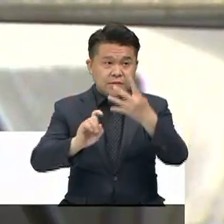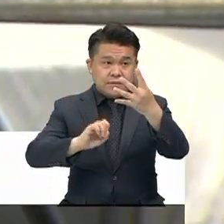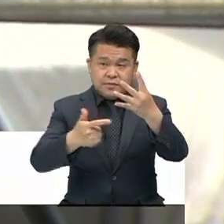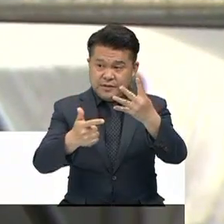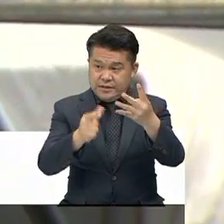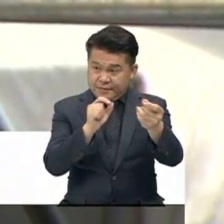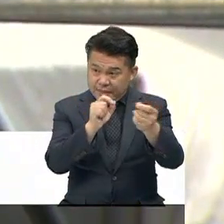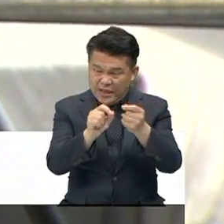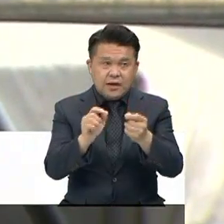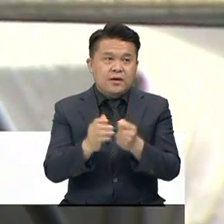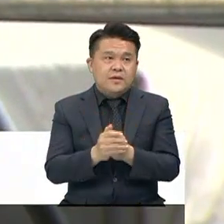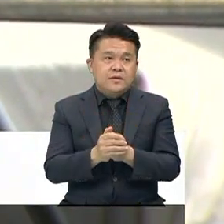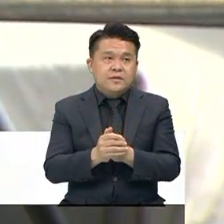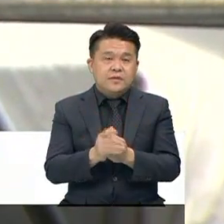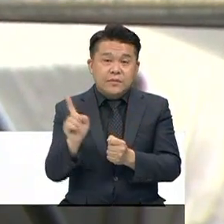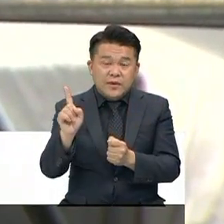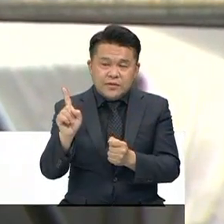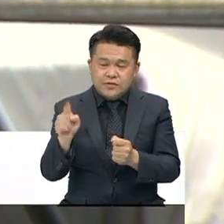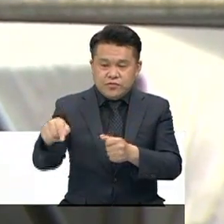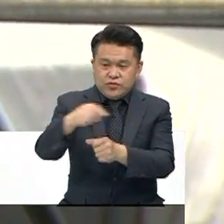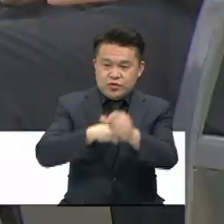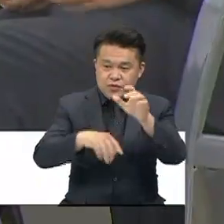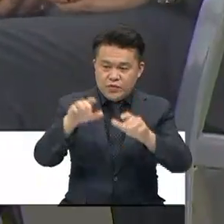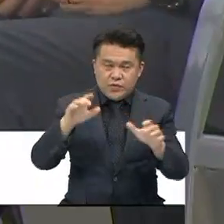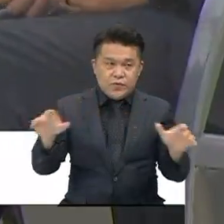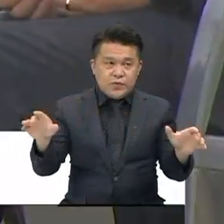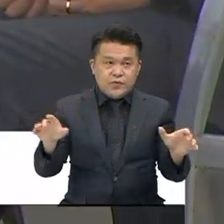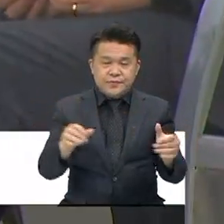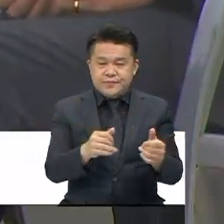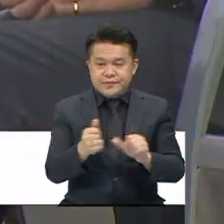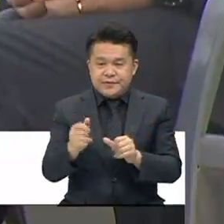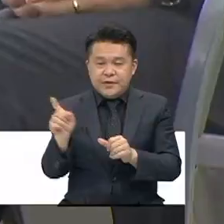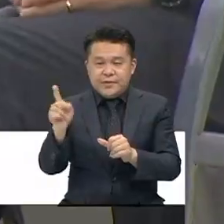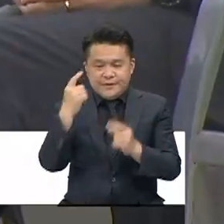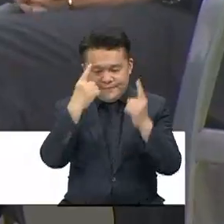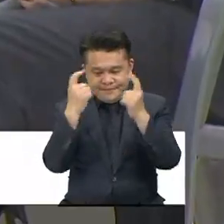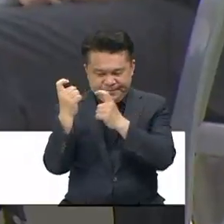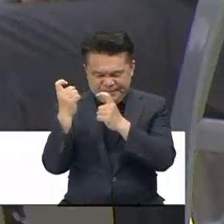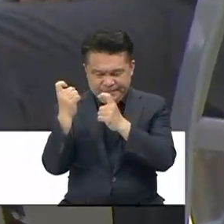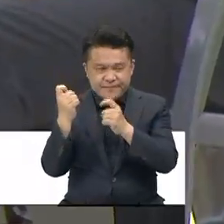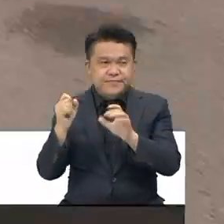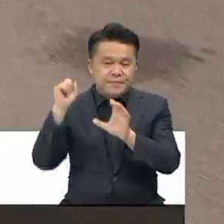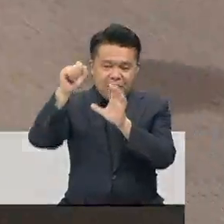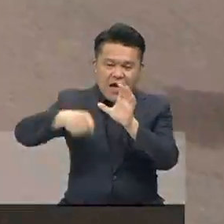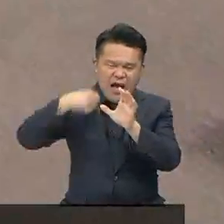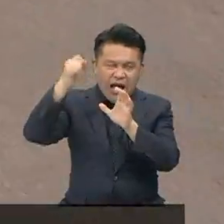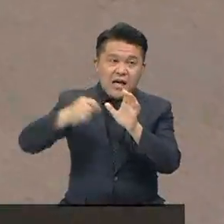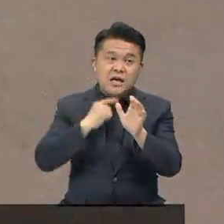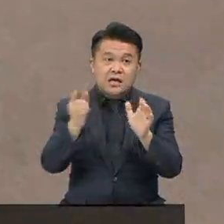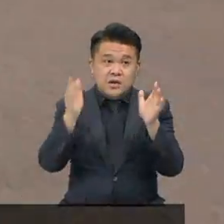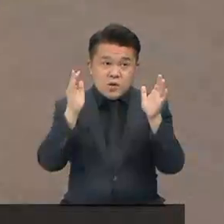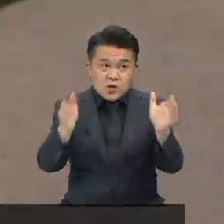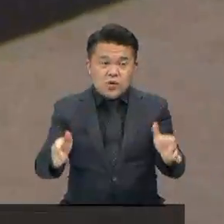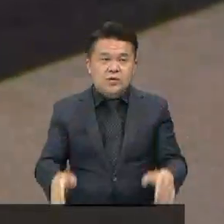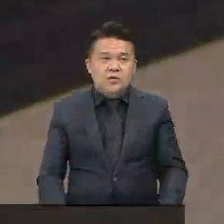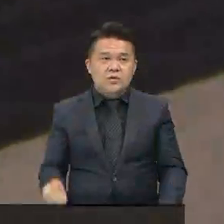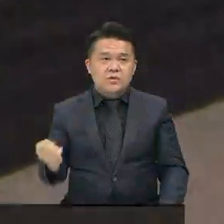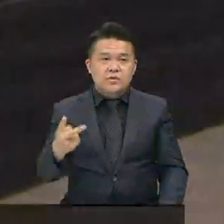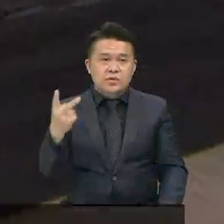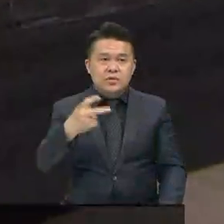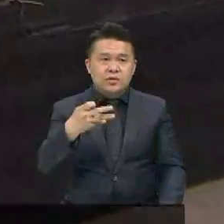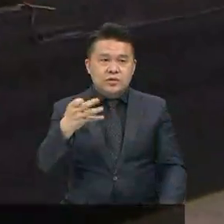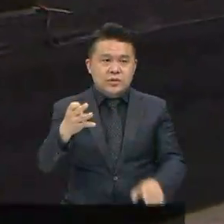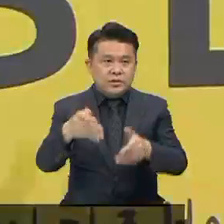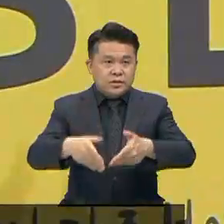16일에 맞춰 안산 단원구 일대에 희생자를 추모하는 사이렌이 1분간 울렸습니다. 이어 오는 2024년